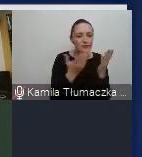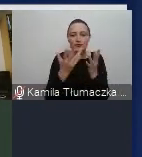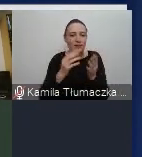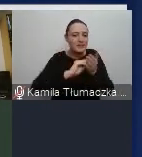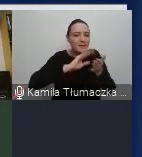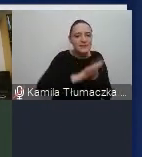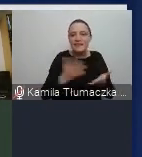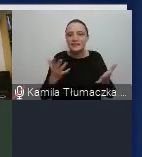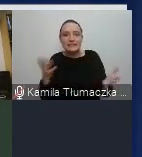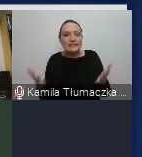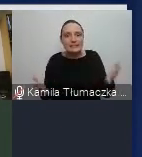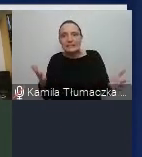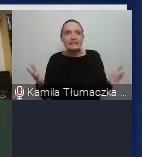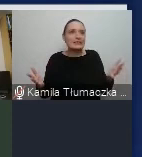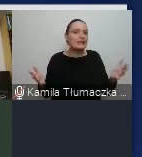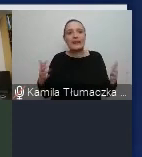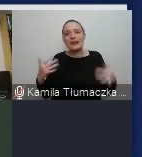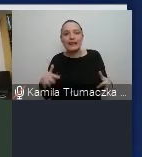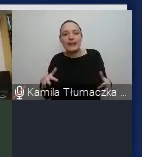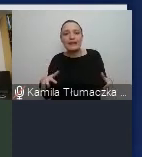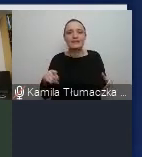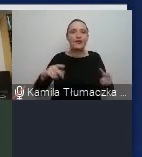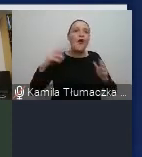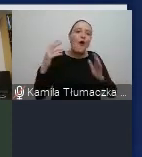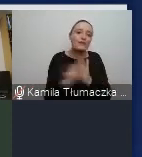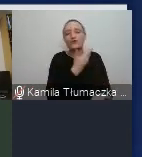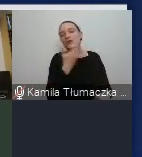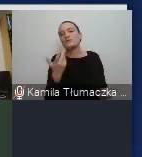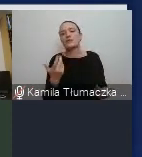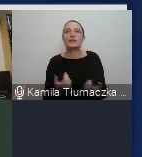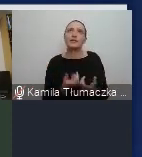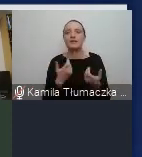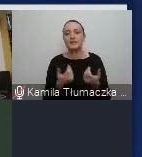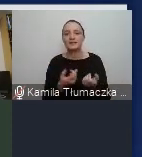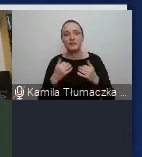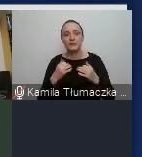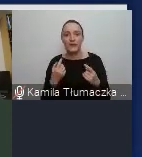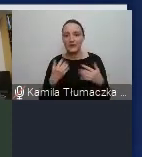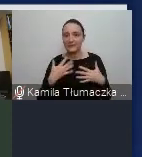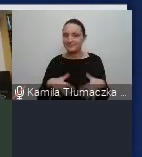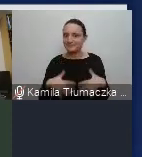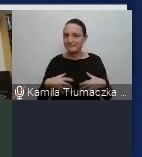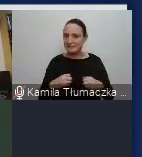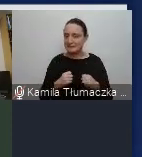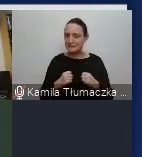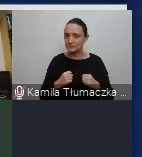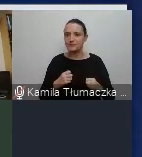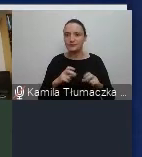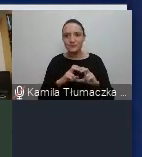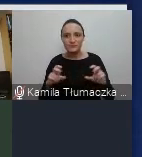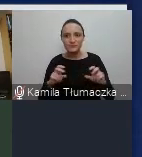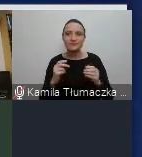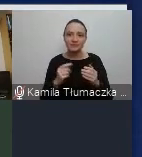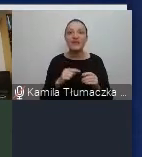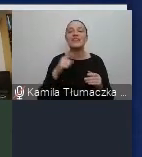zapisane. Jeżeli było nie to hasło, trzeba je było odzyskiwać, no więc generowało to troszeczkę napięcia i potrzebowałam więcej czasu, ale w